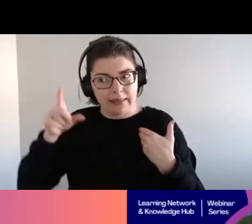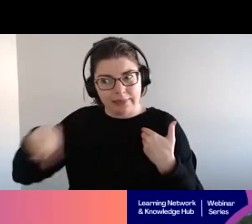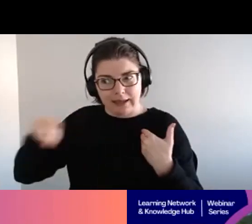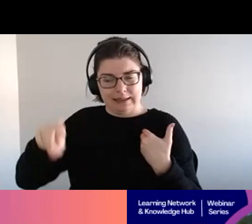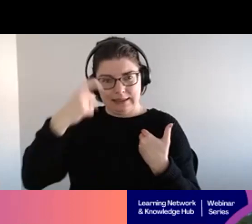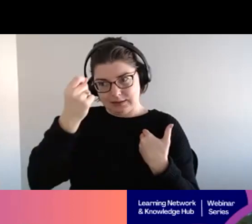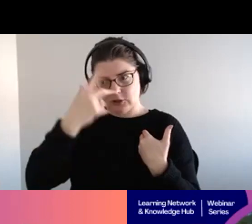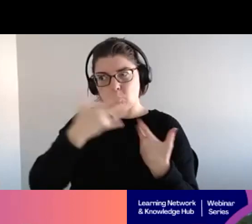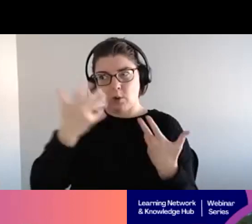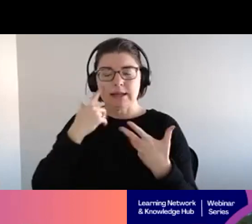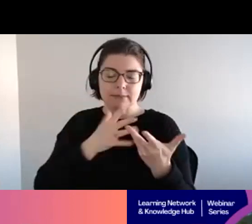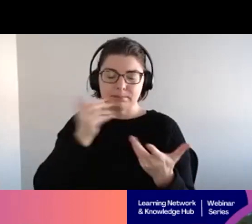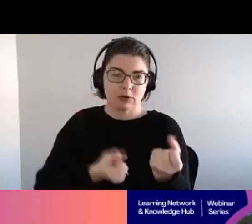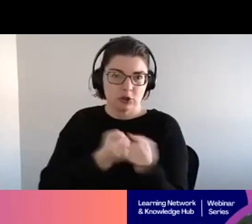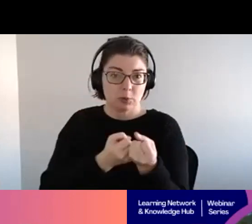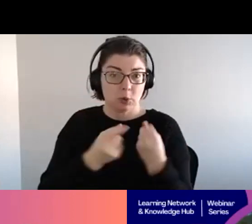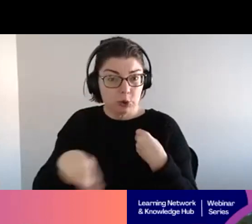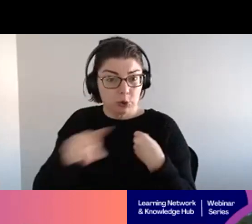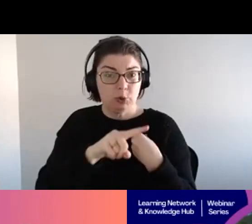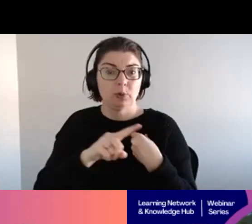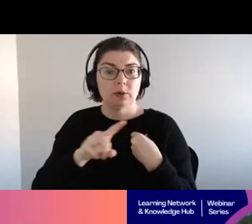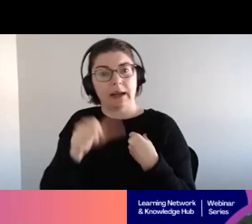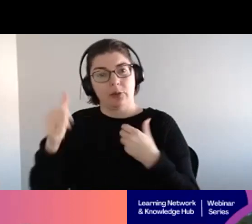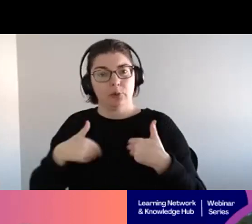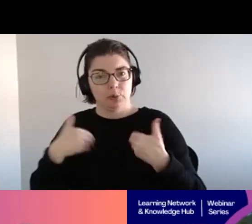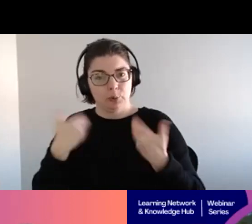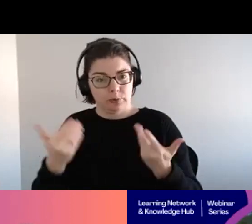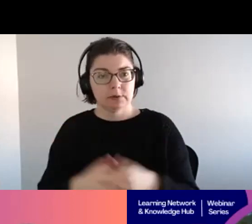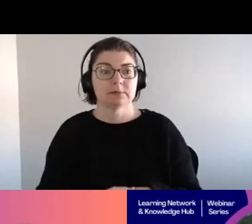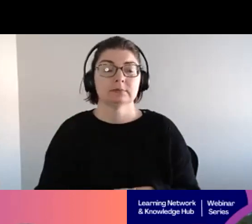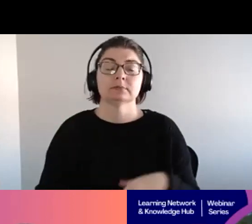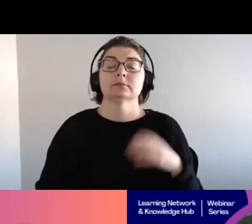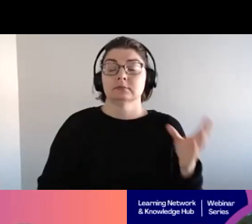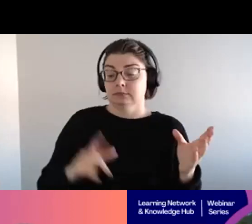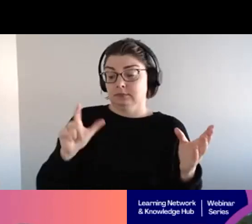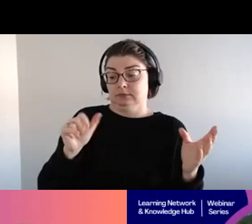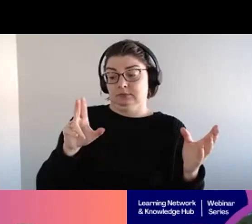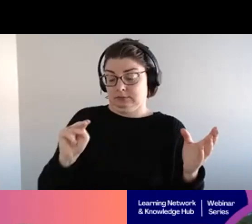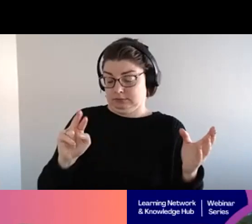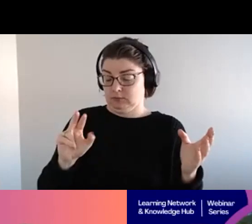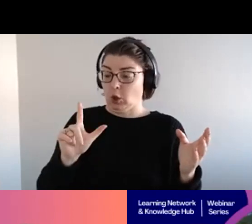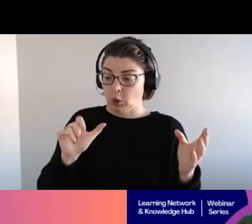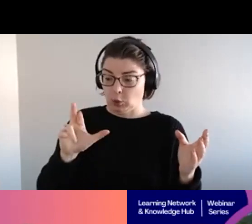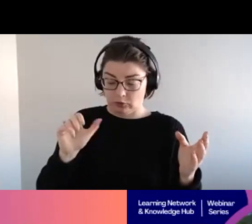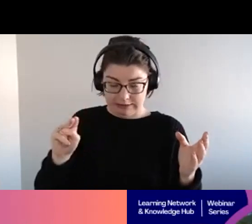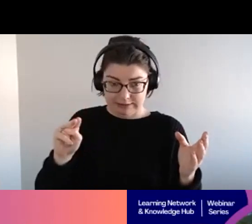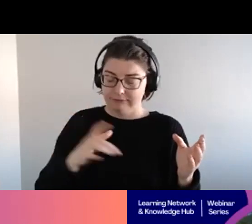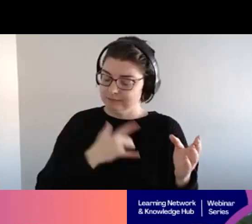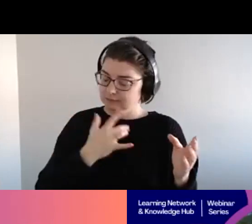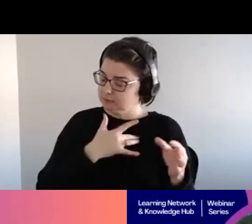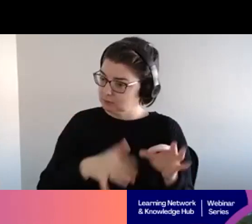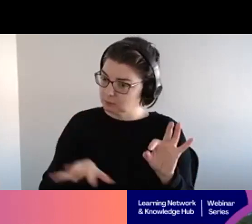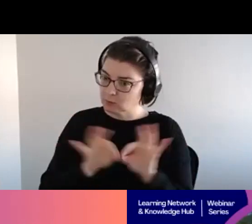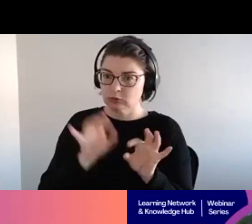qui veulent qui voulaient donc en savoir davantage sur les enfants et bien ce qui est extrêmement important pour les